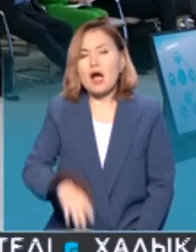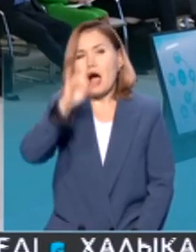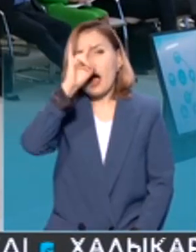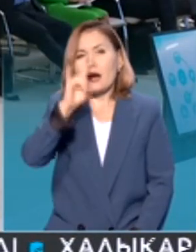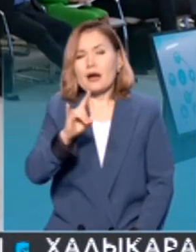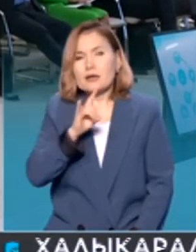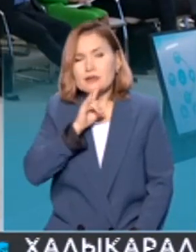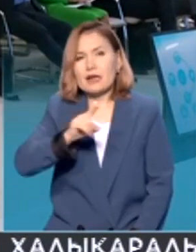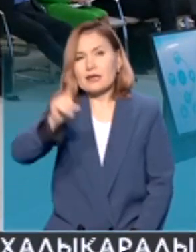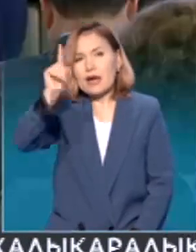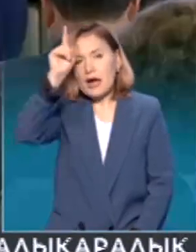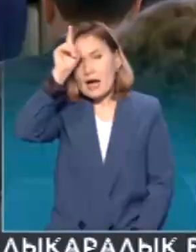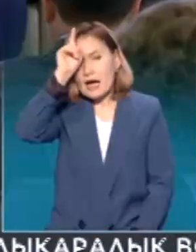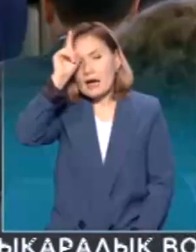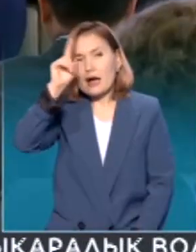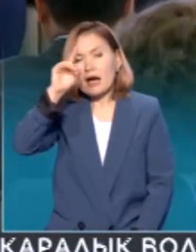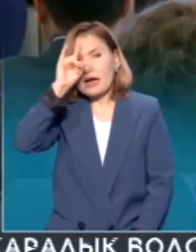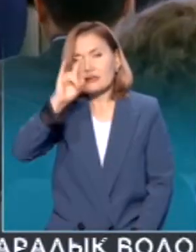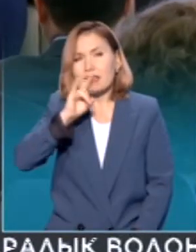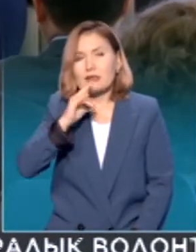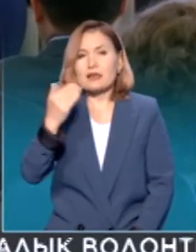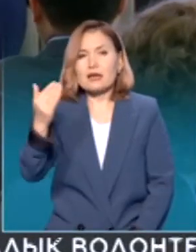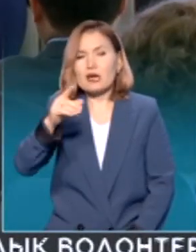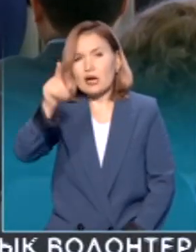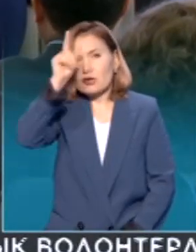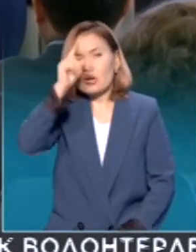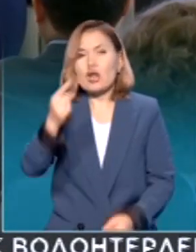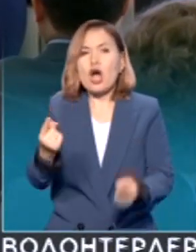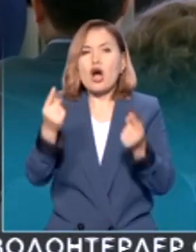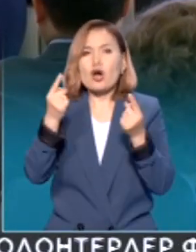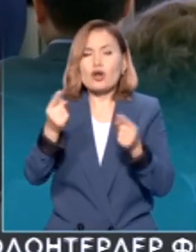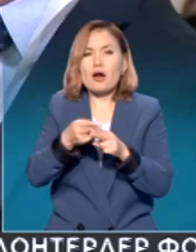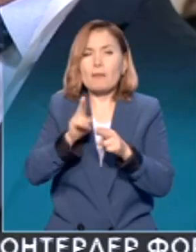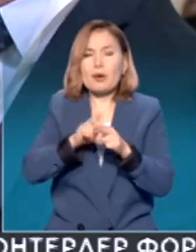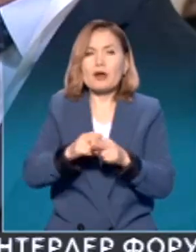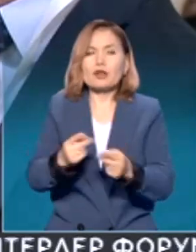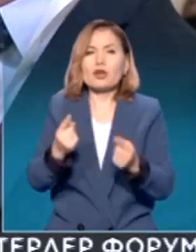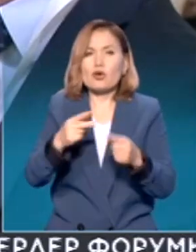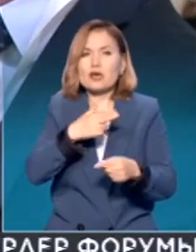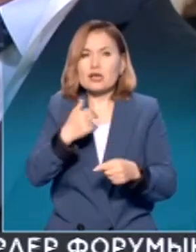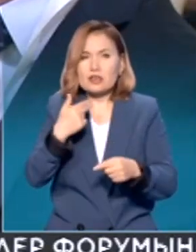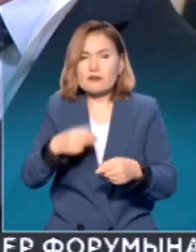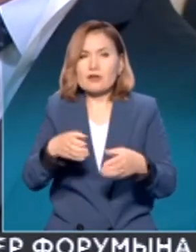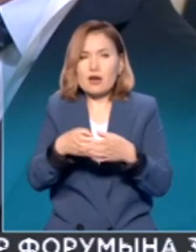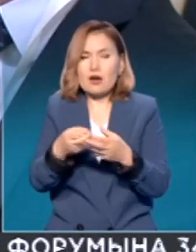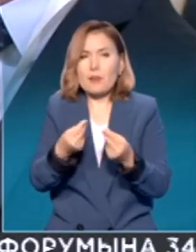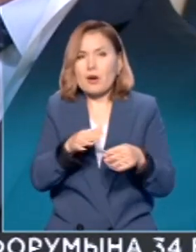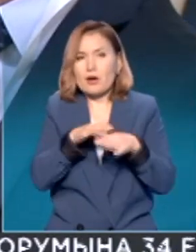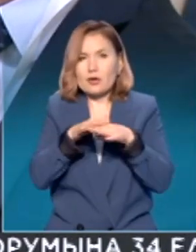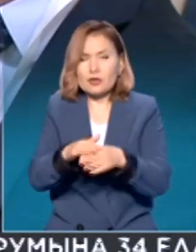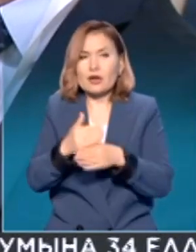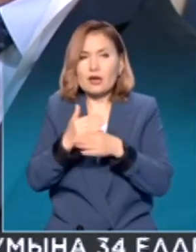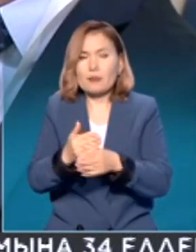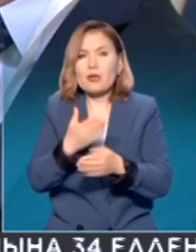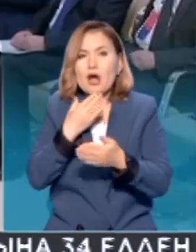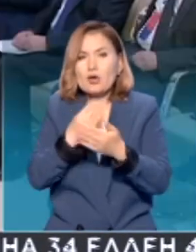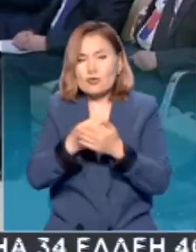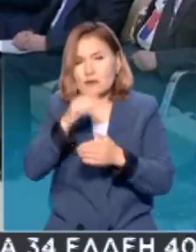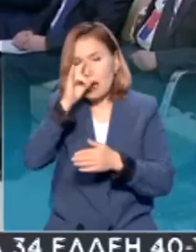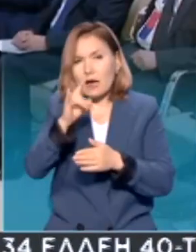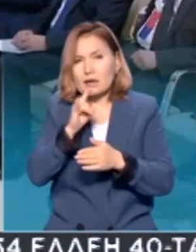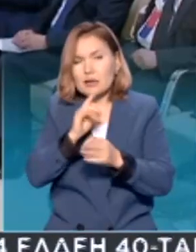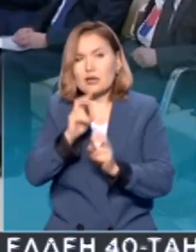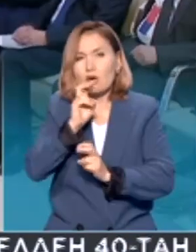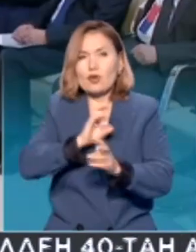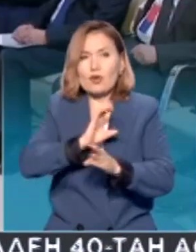Қазақстанға Германия, Австрия, Швейцариядан еулер гермес, серв сияқты алпауыт экспорттық кредиттік агенттіктер қаржы құймақ. Олардың мақсаты өз тауарын Қазақстан нарығына